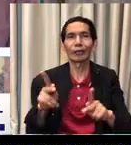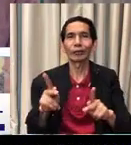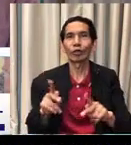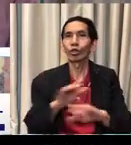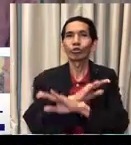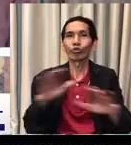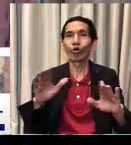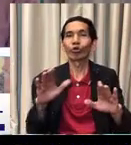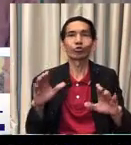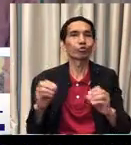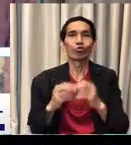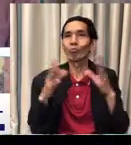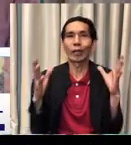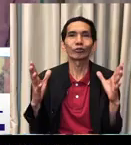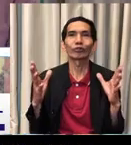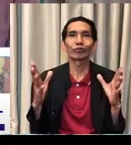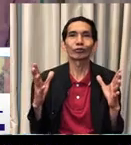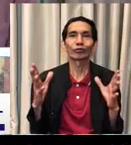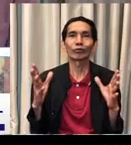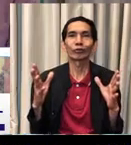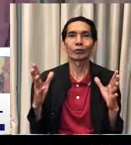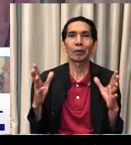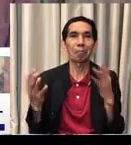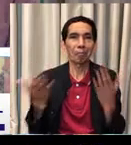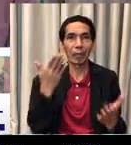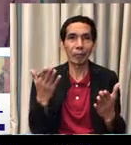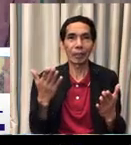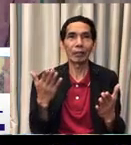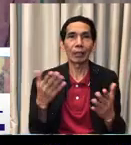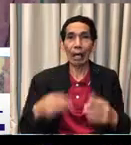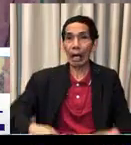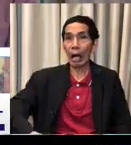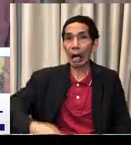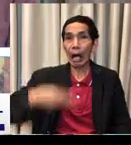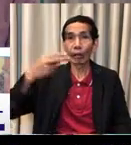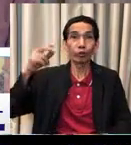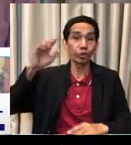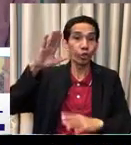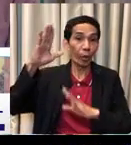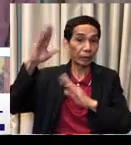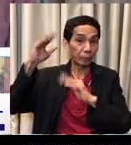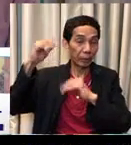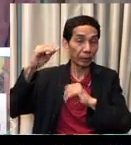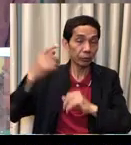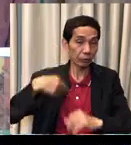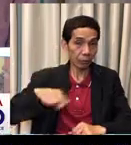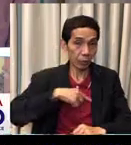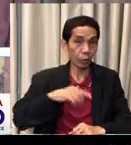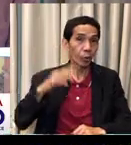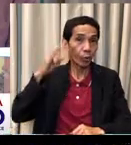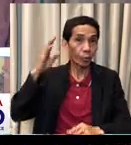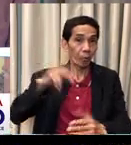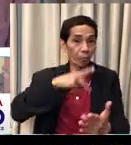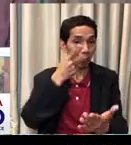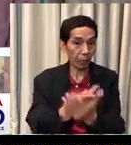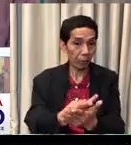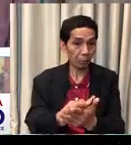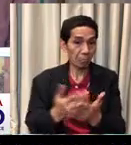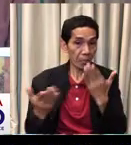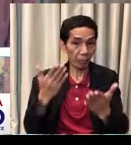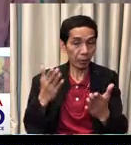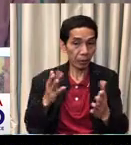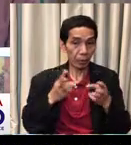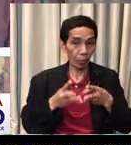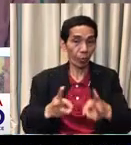okay, masyadong baka mamaya mataas masyadong expectation nyo sa amin. We will fail somewhere along the